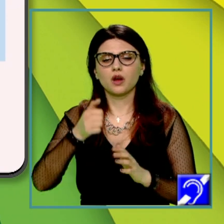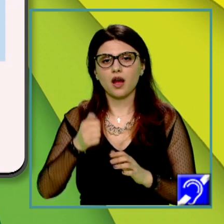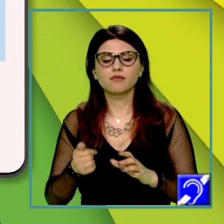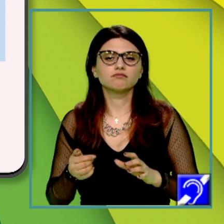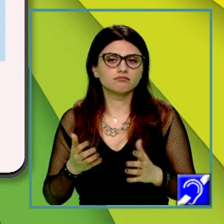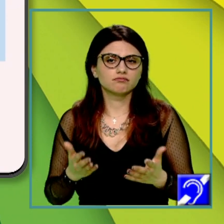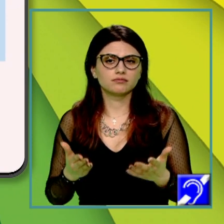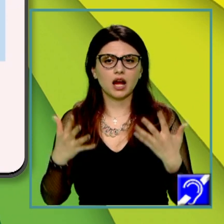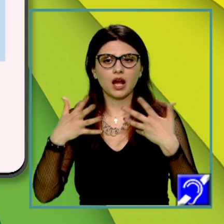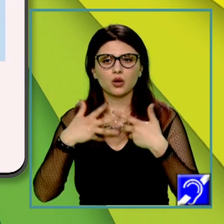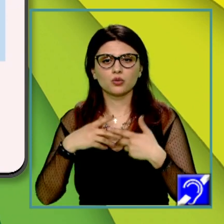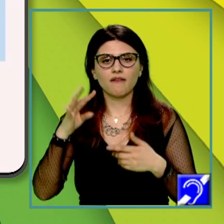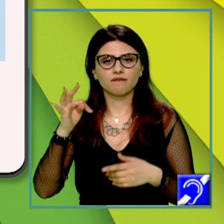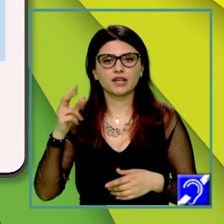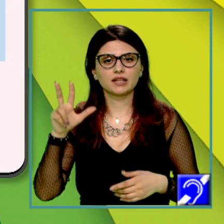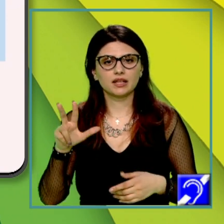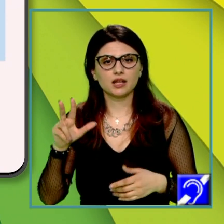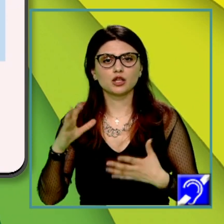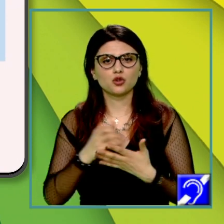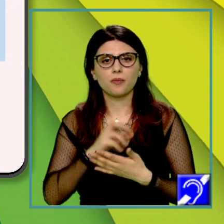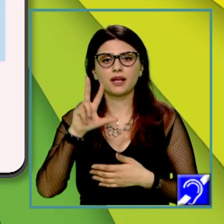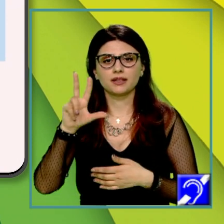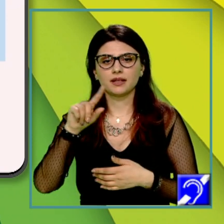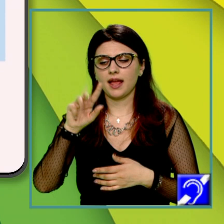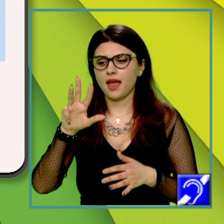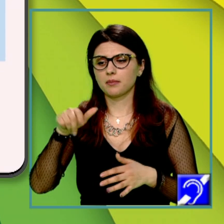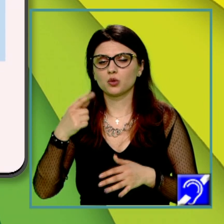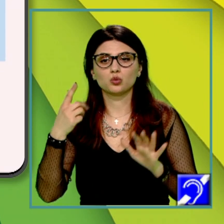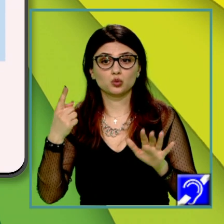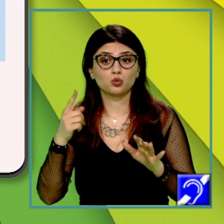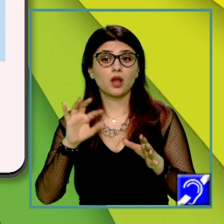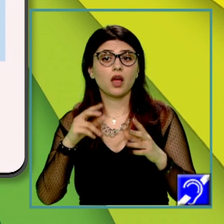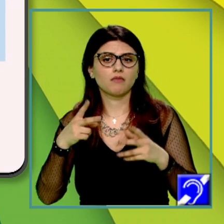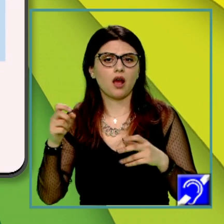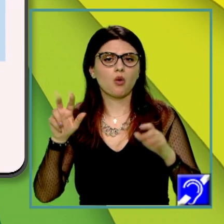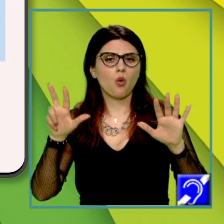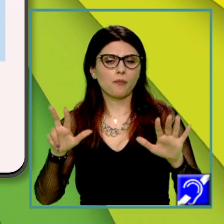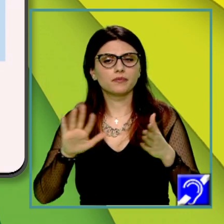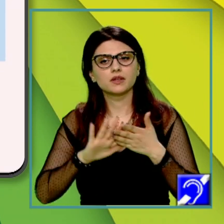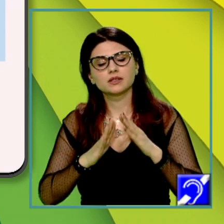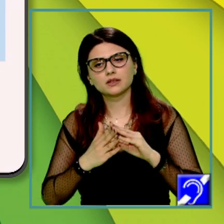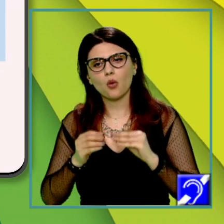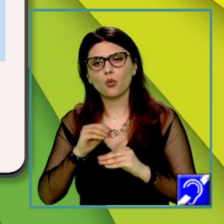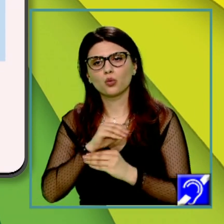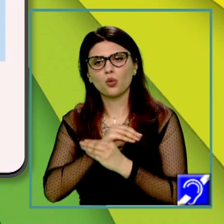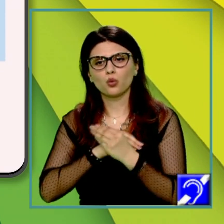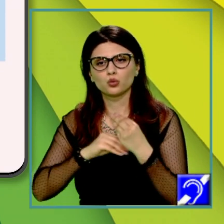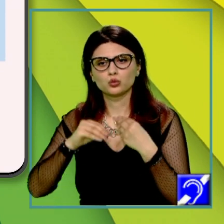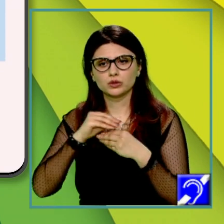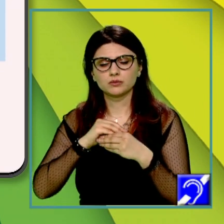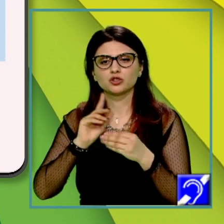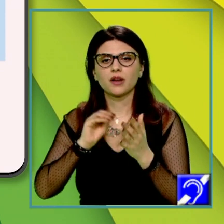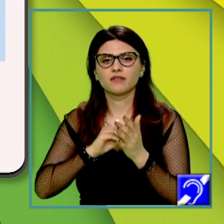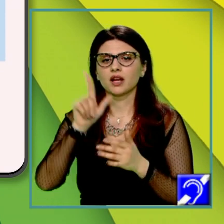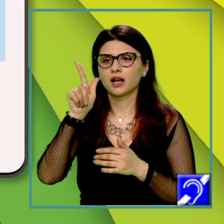calculăm IV de 3 și obțin mie îmi nu sunt nu egal cu opt fi înlocuim în funcția GB și avem